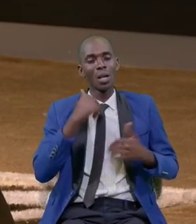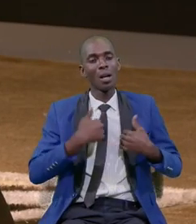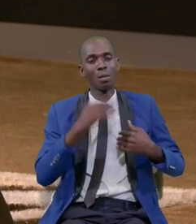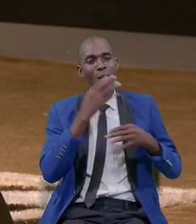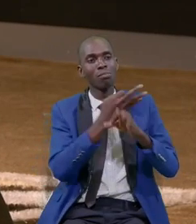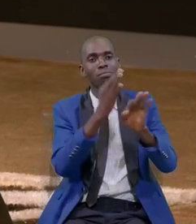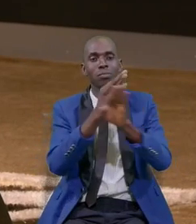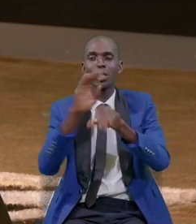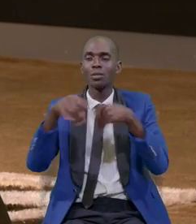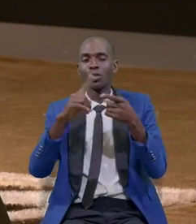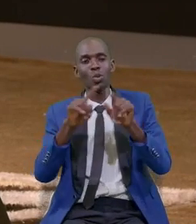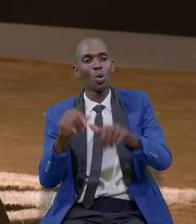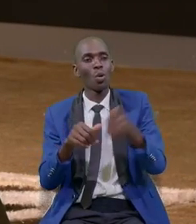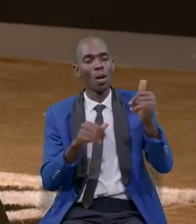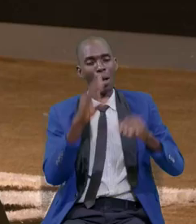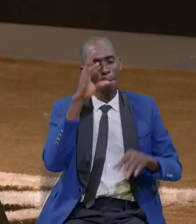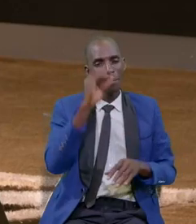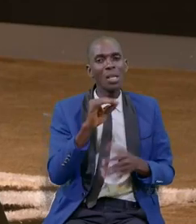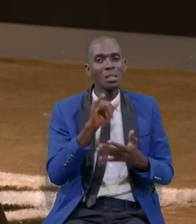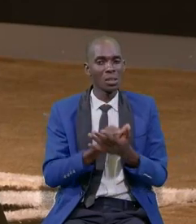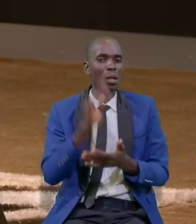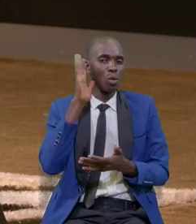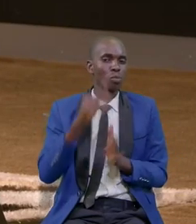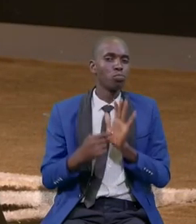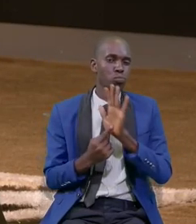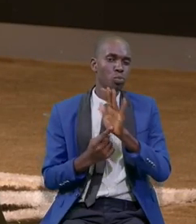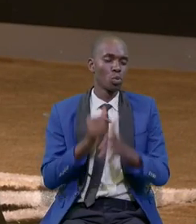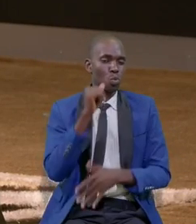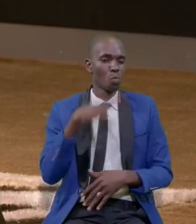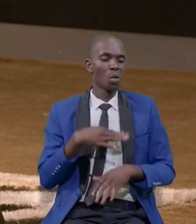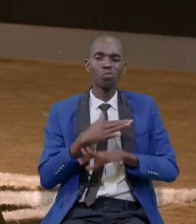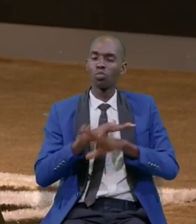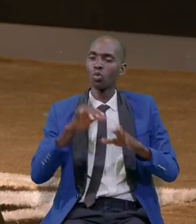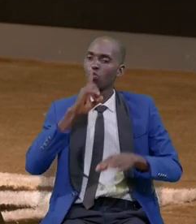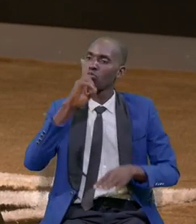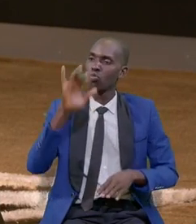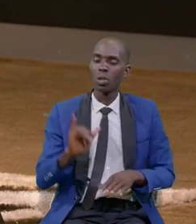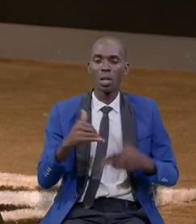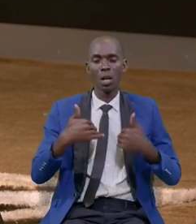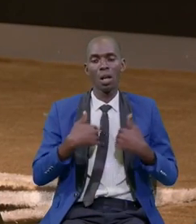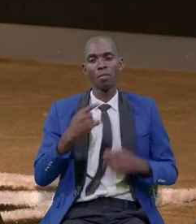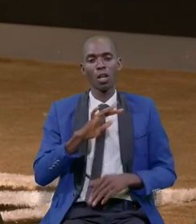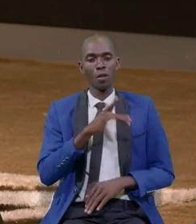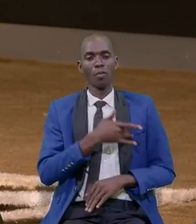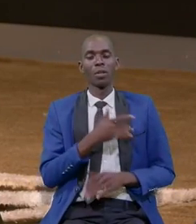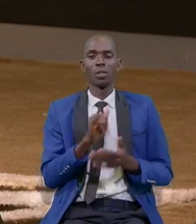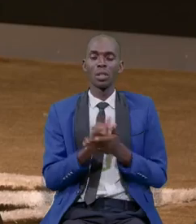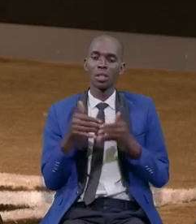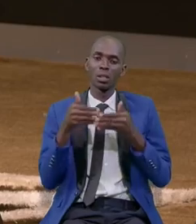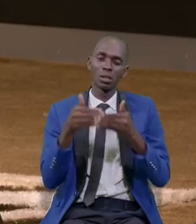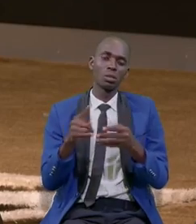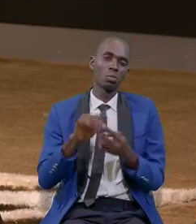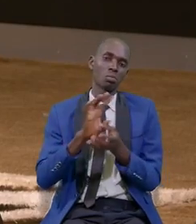prostitution et est venue encore s'offrir à ses espions, cela montre qu'elle n'a pas la conviction qui conduit à